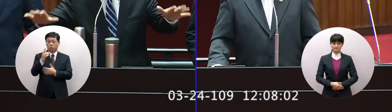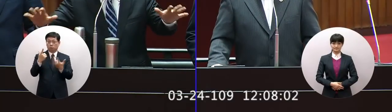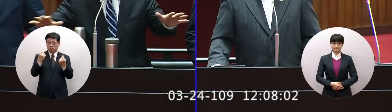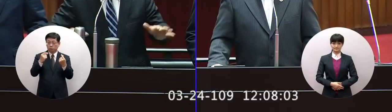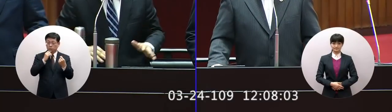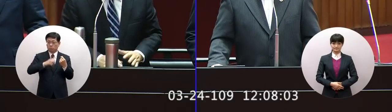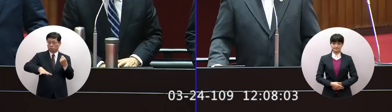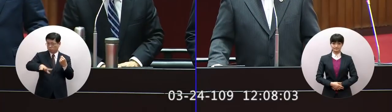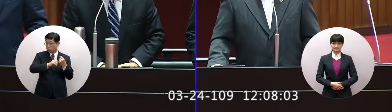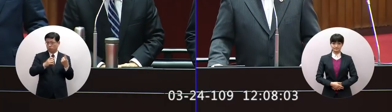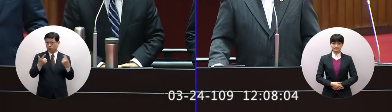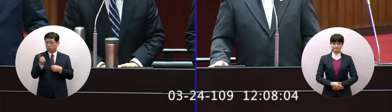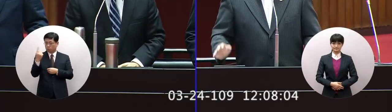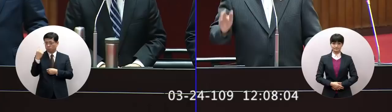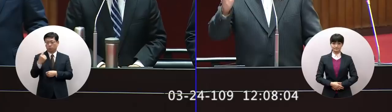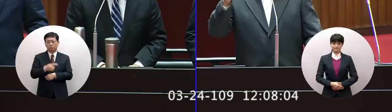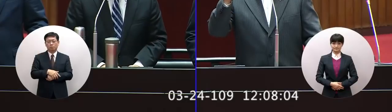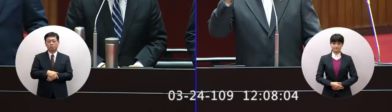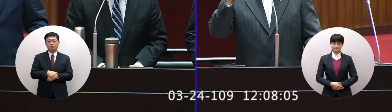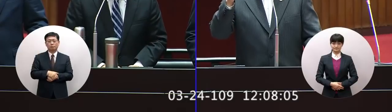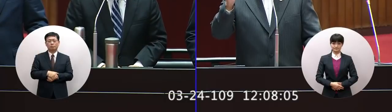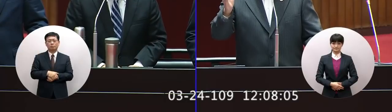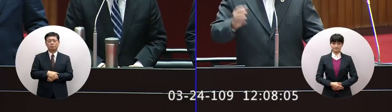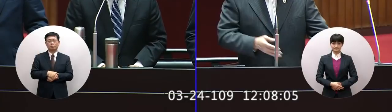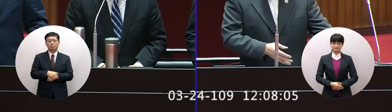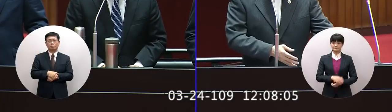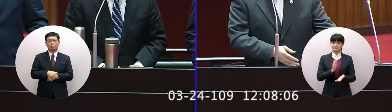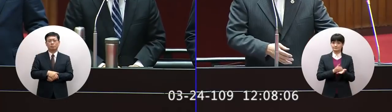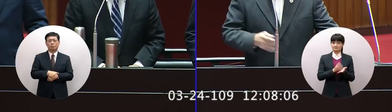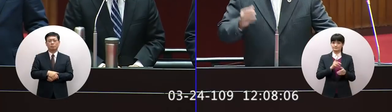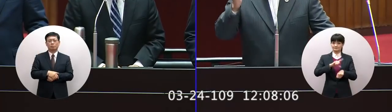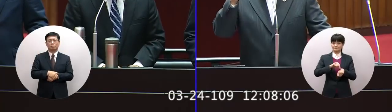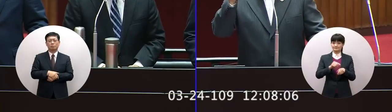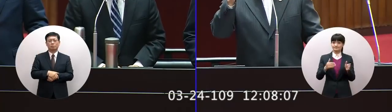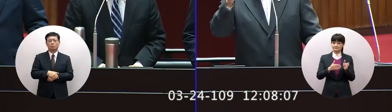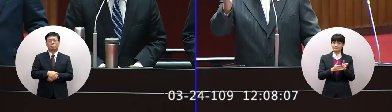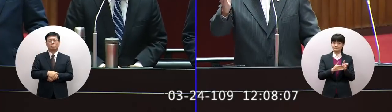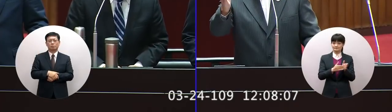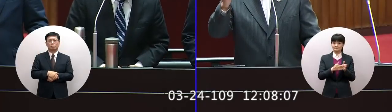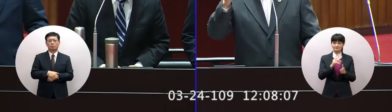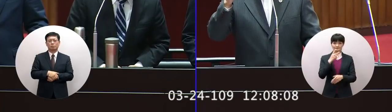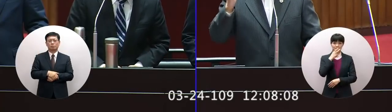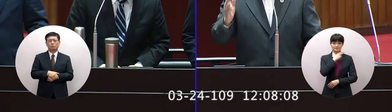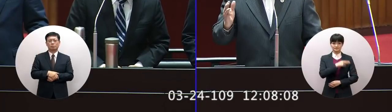是要全部考量这样。 好，因为发言时间已经到了，我